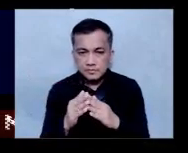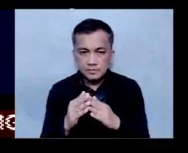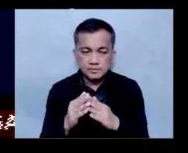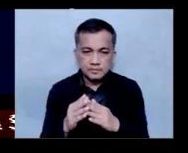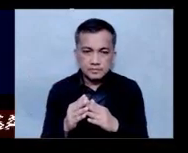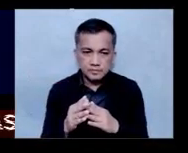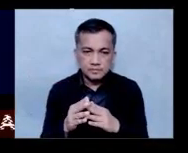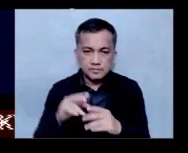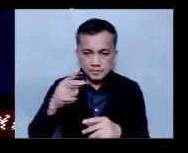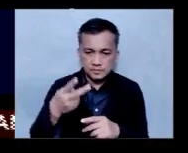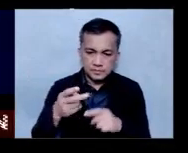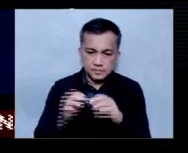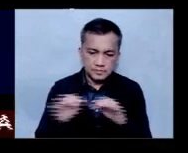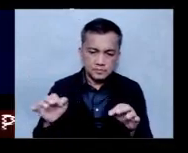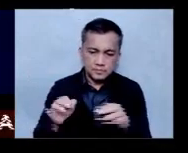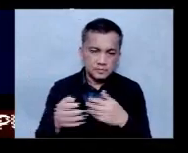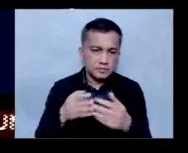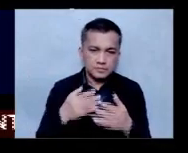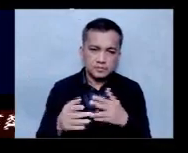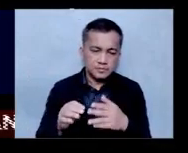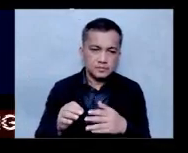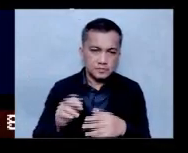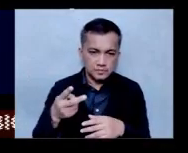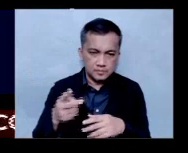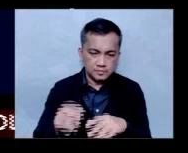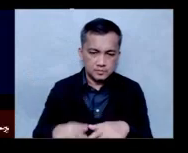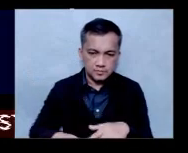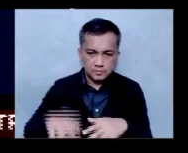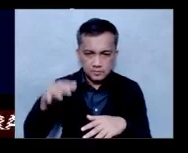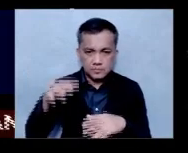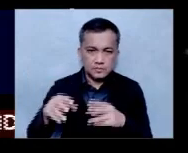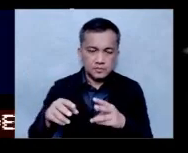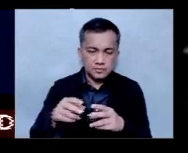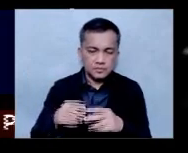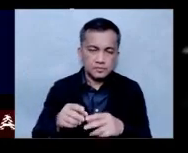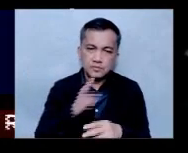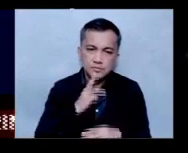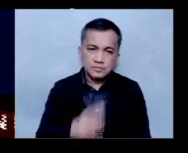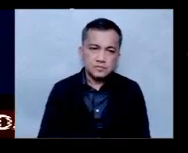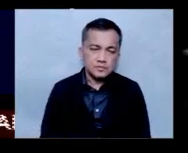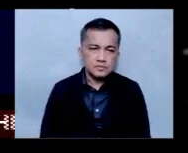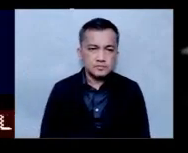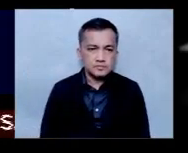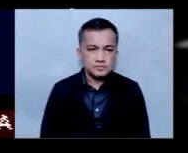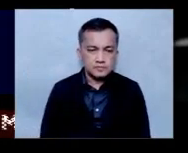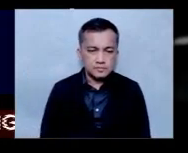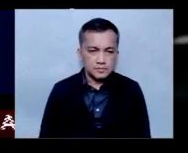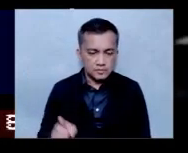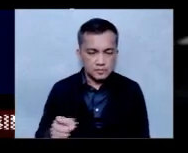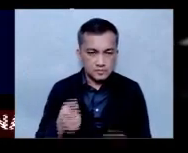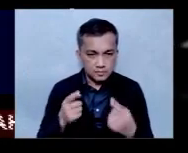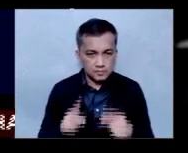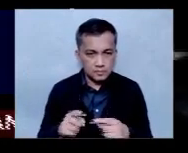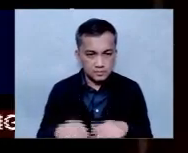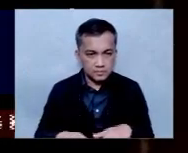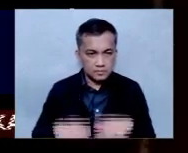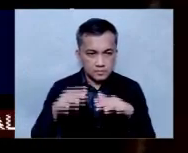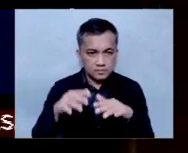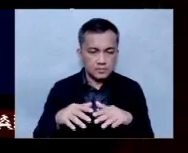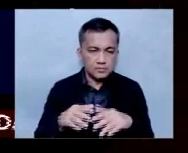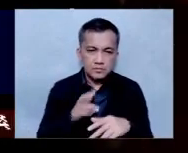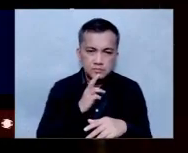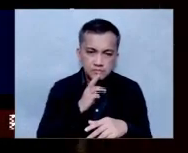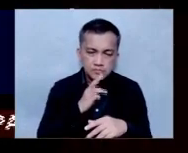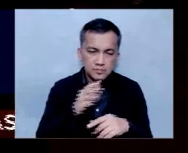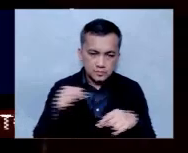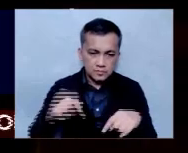pero maging yun, inabot ng tubig baha. Ganun kataas yung inabot ng tubig dito. May